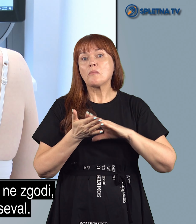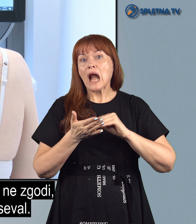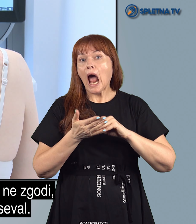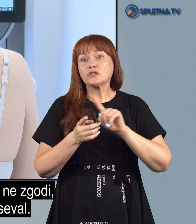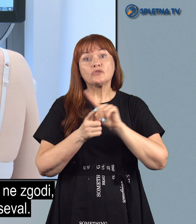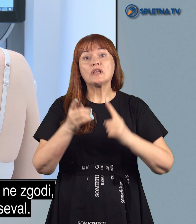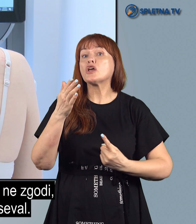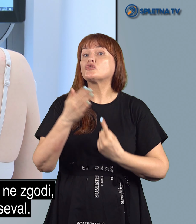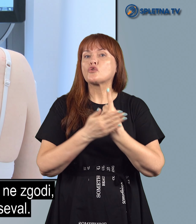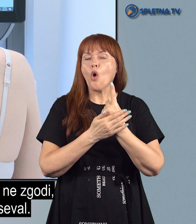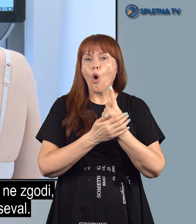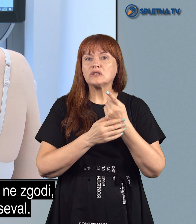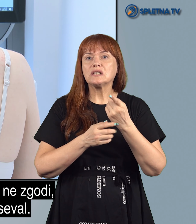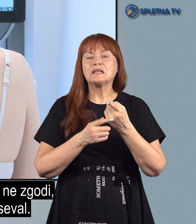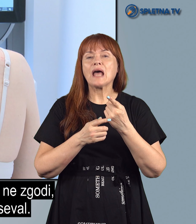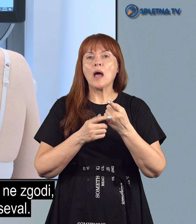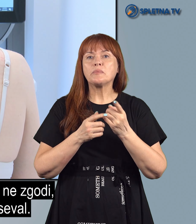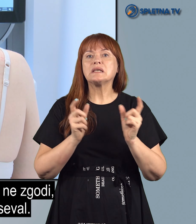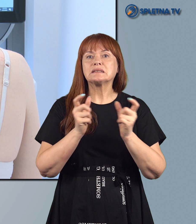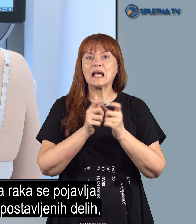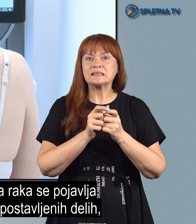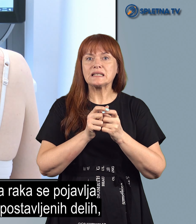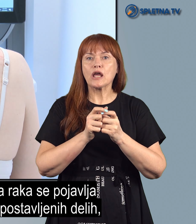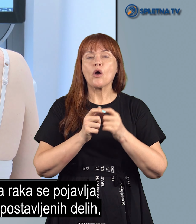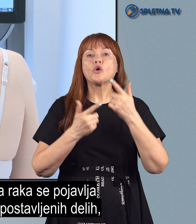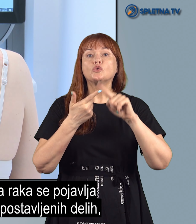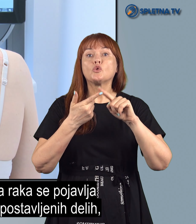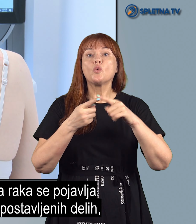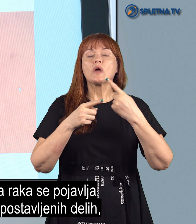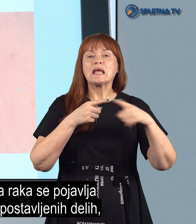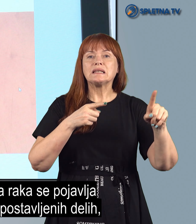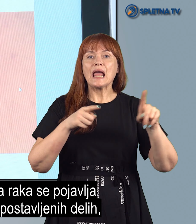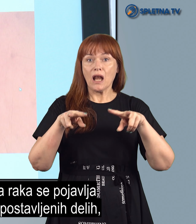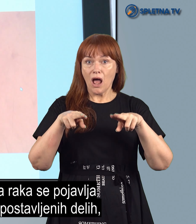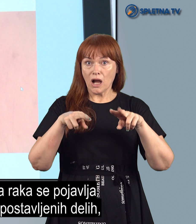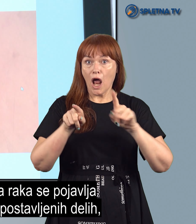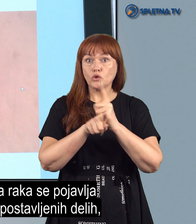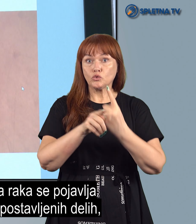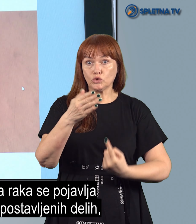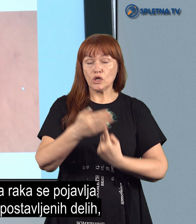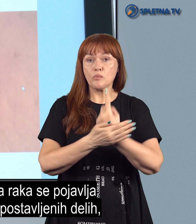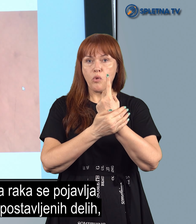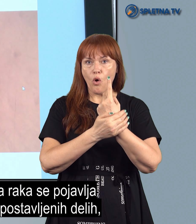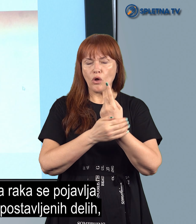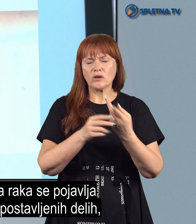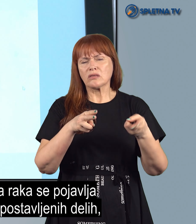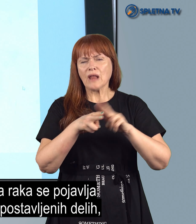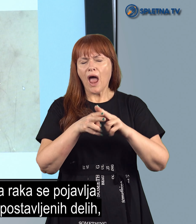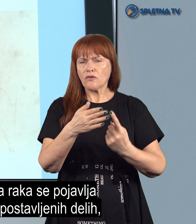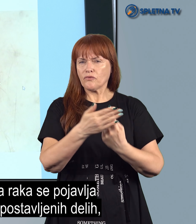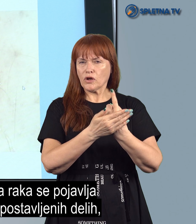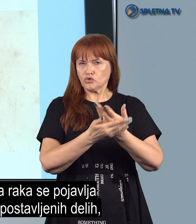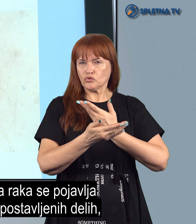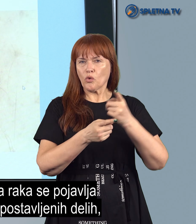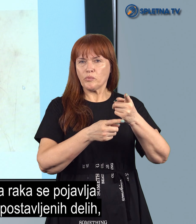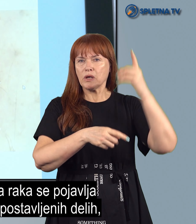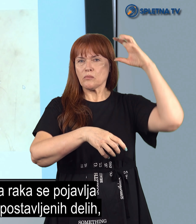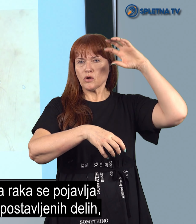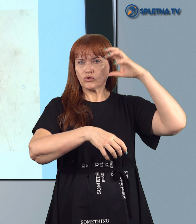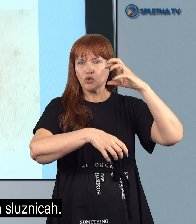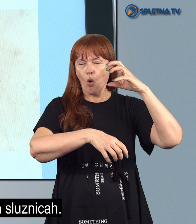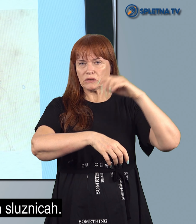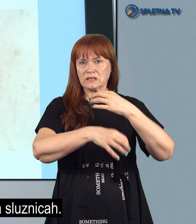se ne zgodi, da bi zaseval. Druga vrsta kožnega raka, ki se pa tudi pojavlja pretežno na soncu